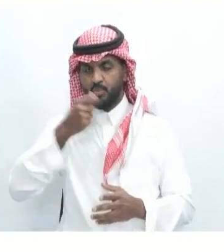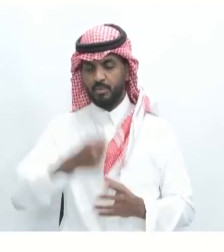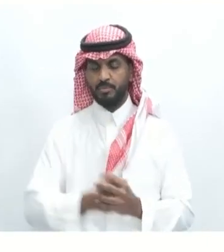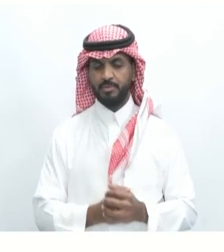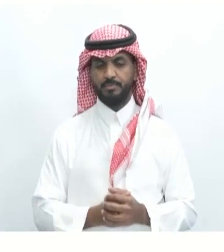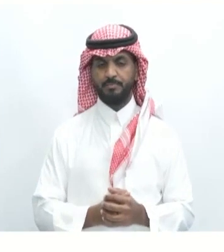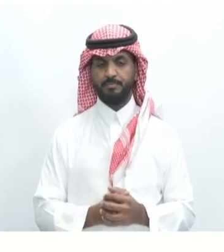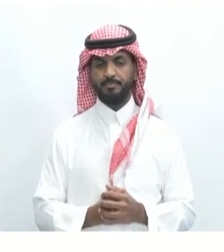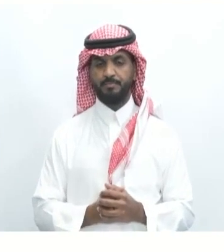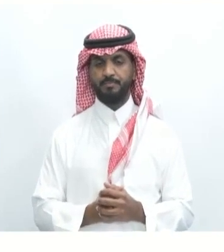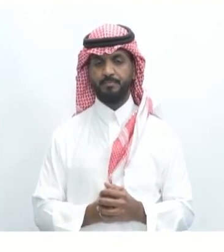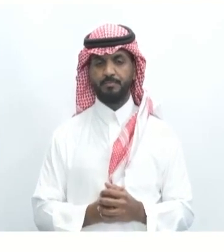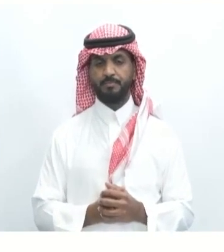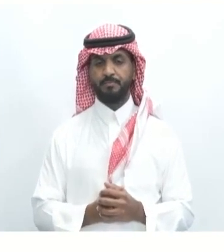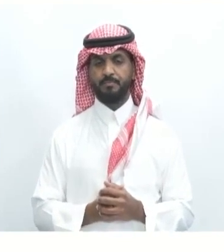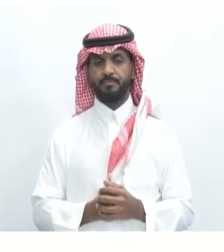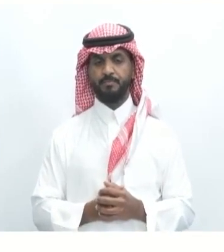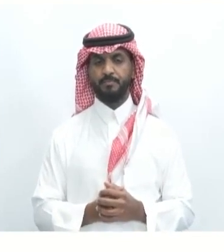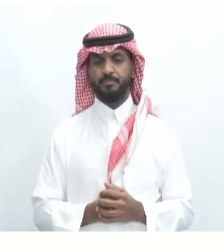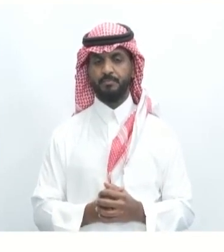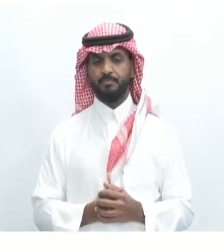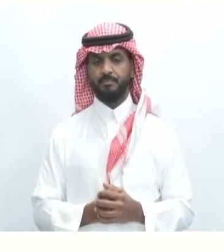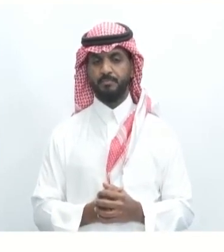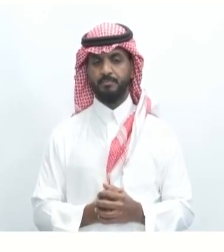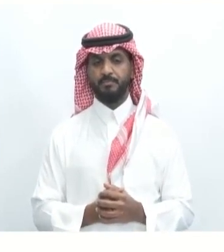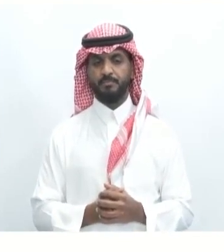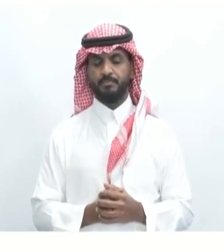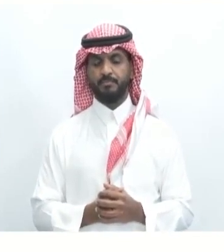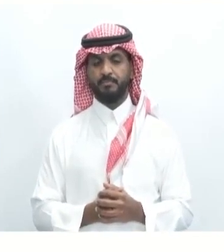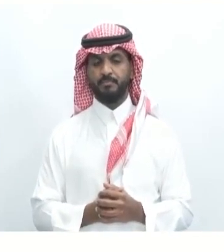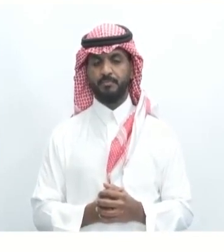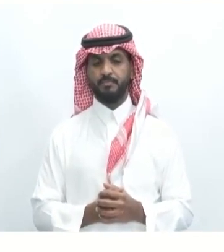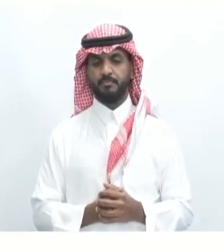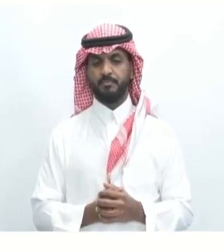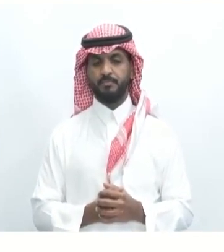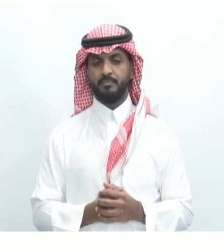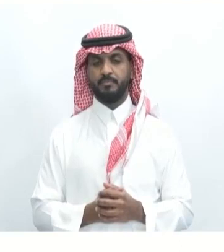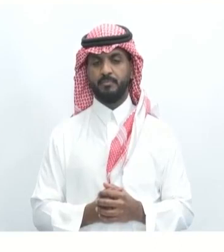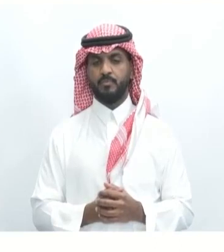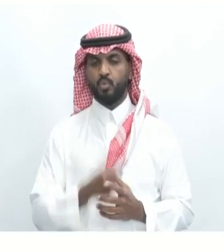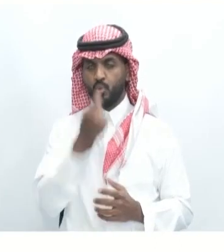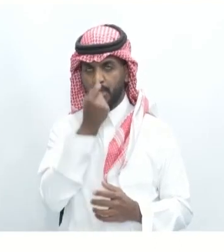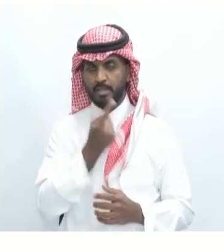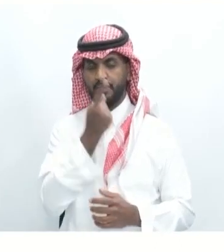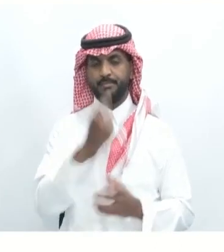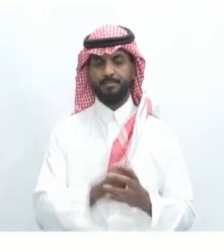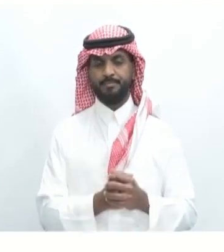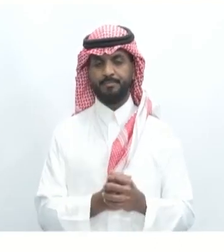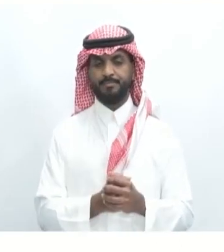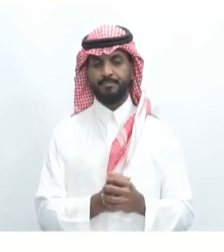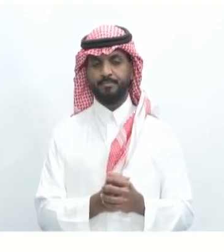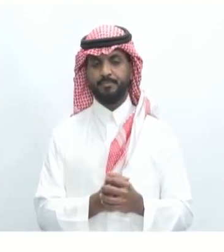نبينا محمد صلى الله عليه وسلم ممتاز القران